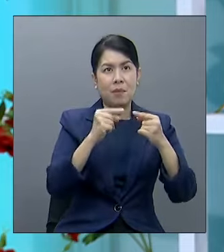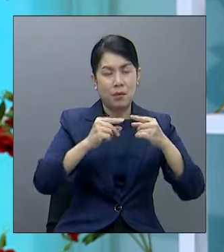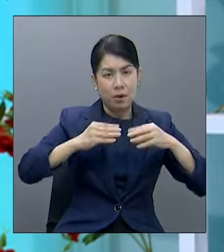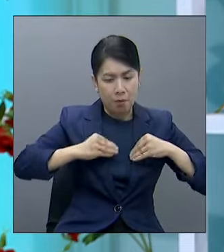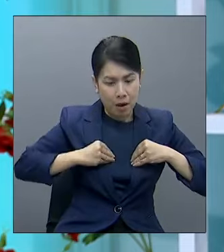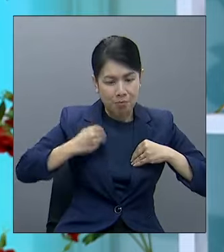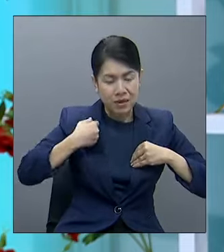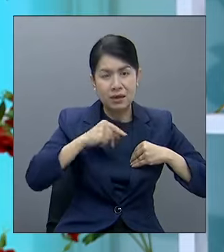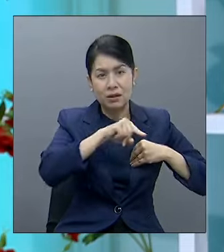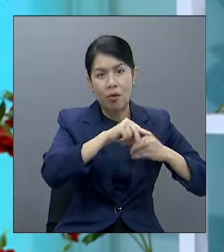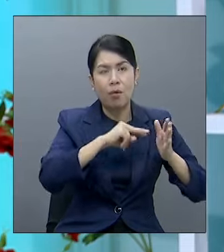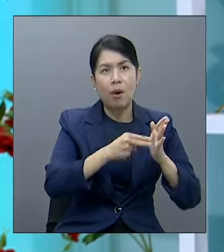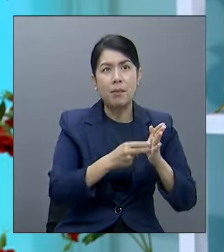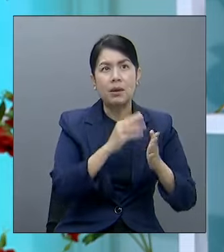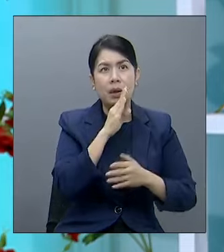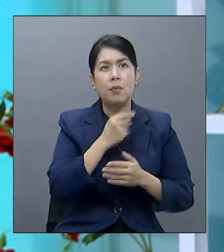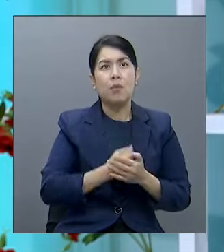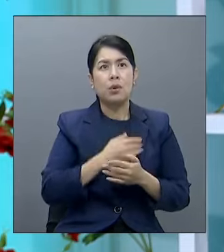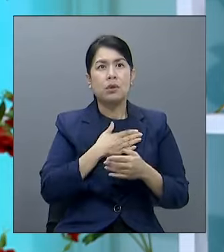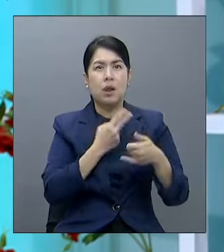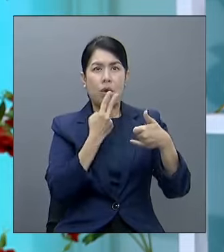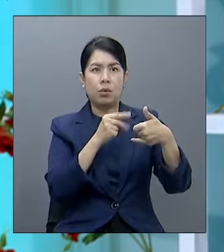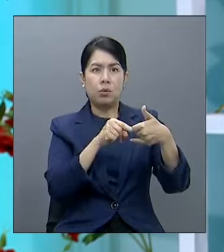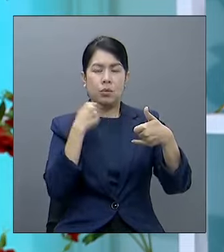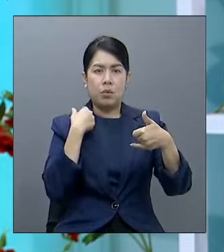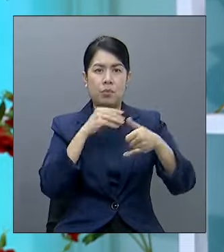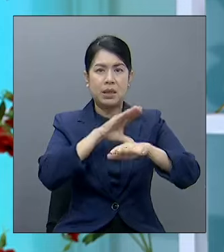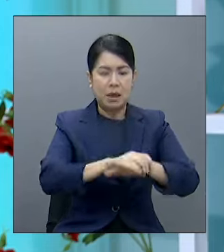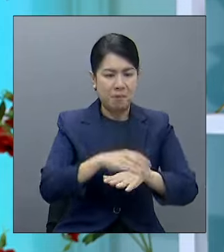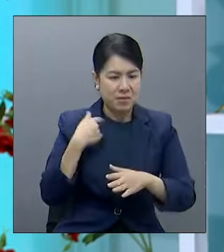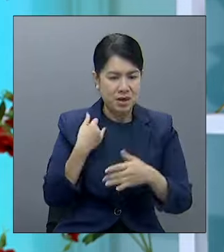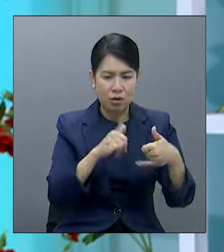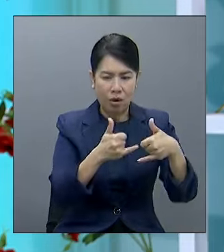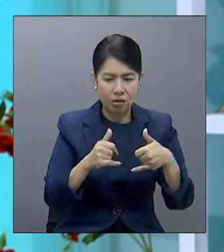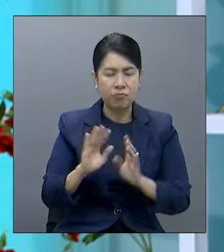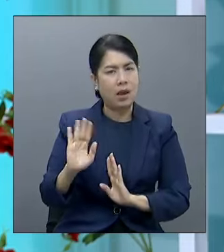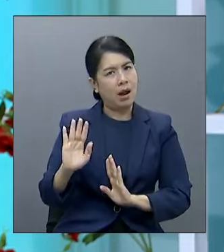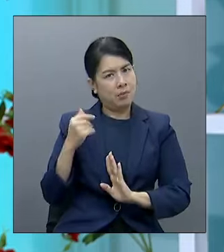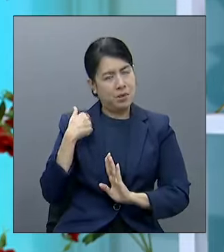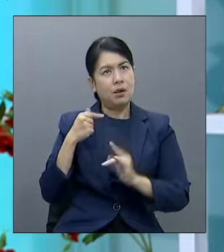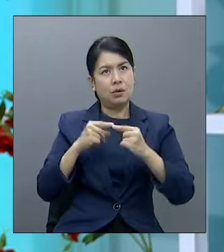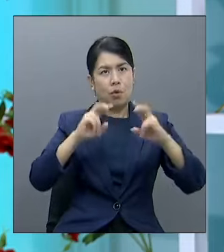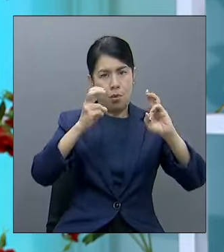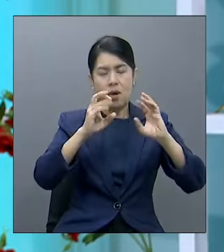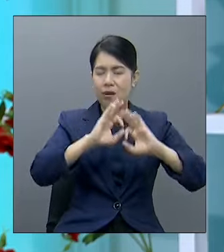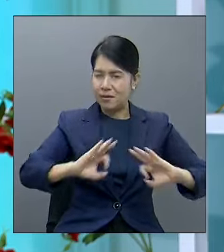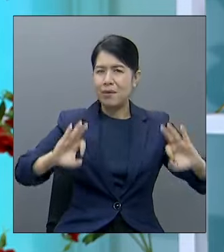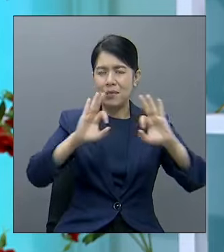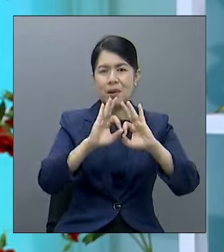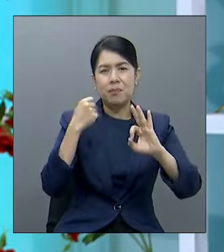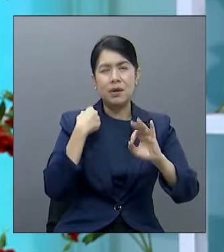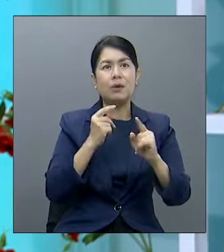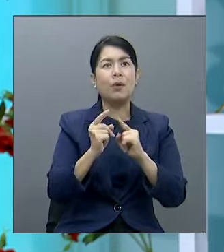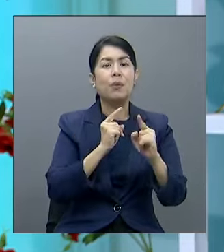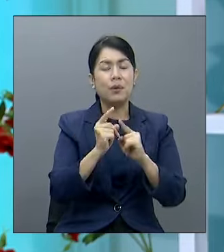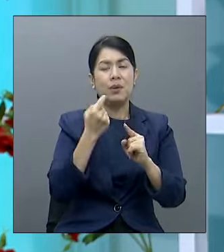ใช่ว่าคุณจะมองคุณจะจับเนื้อตัวร่างกายของคนอื่นในช่วงสงกรานต์ได้เราไปพร้อมประเด็นที่สำคัญไม่ว่าจะเป็นทูตนฤมิต